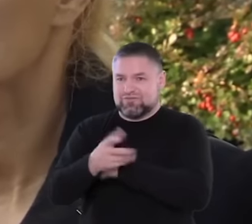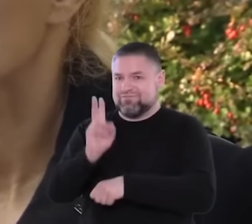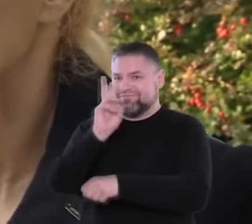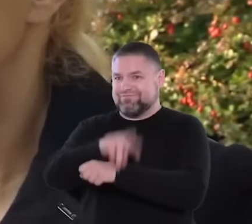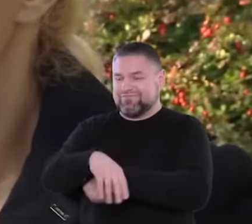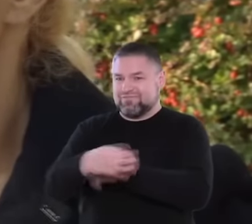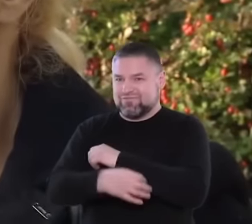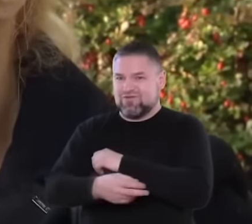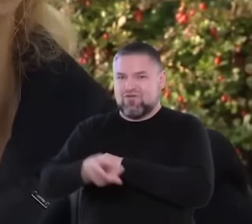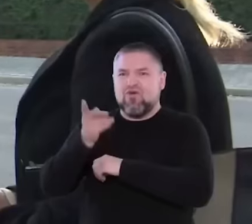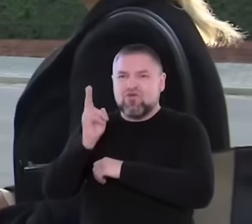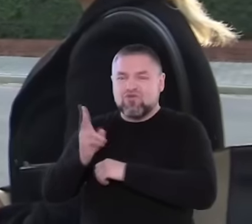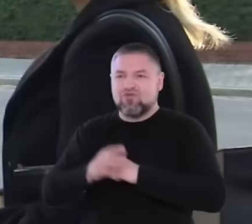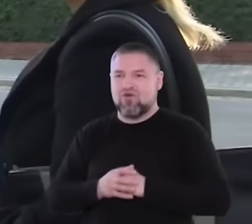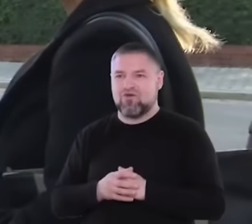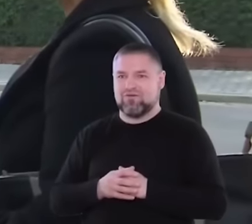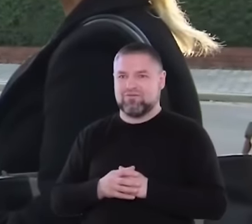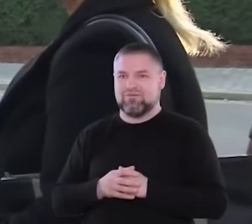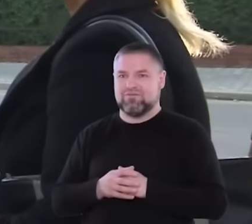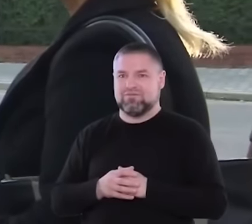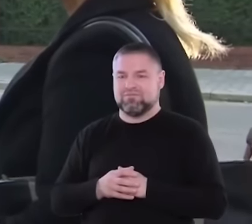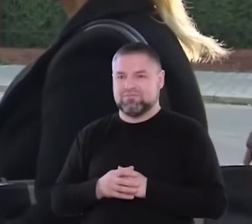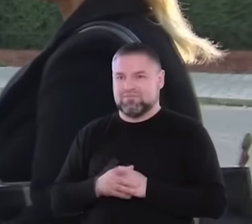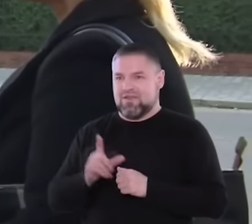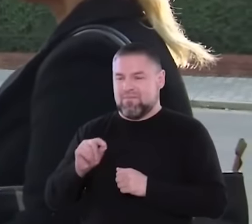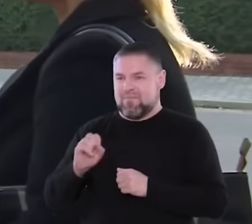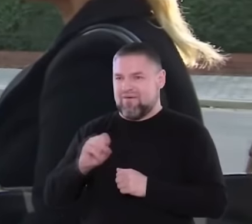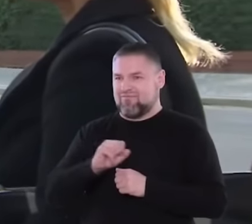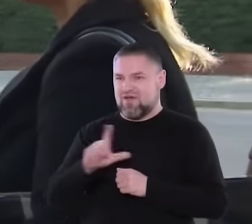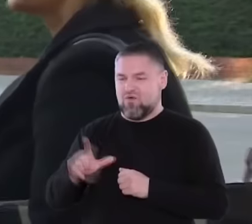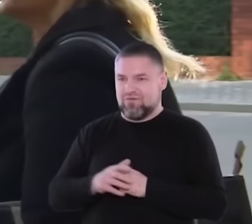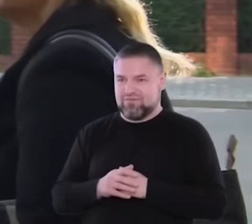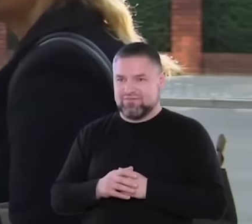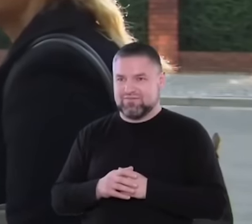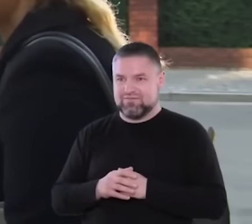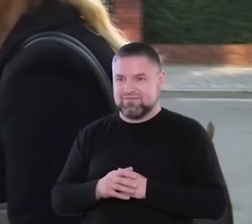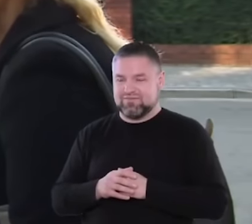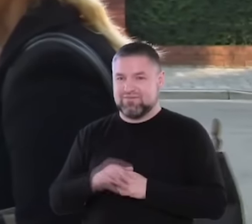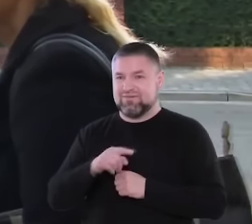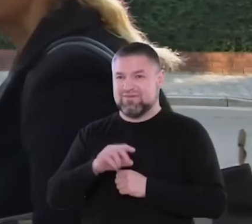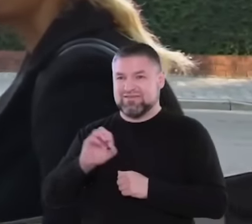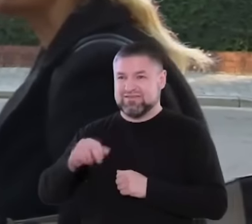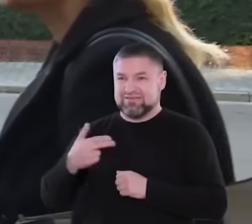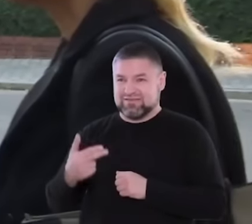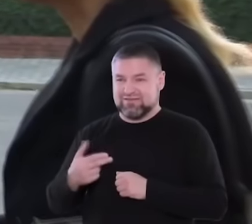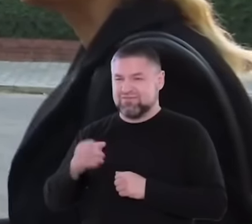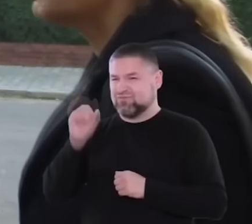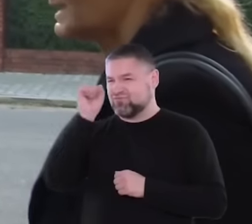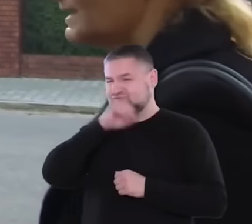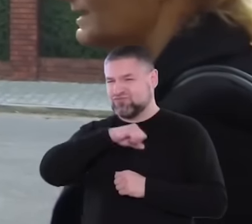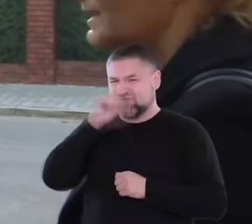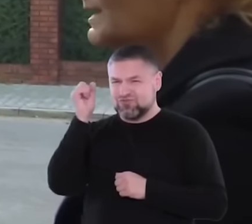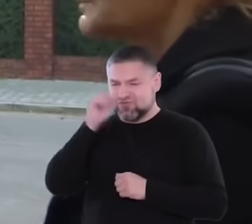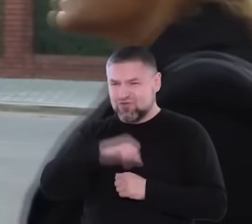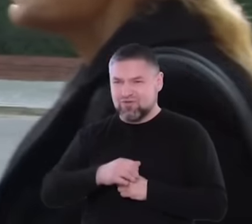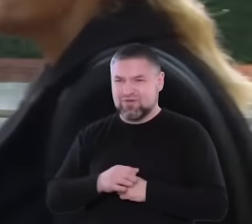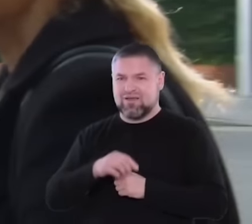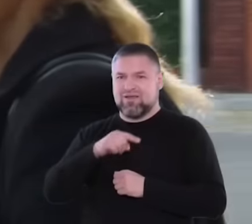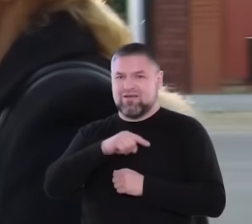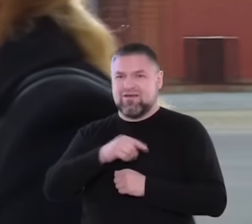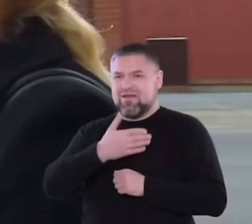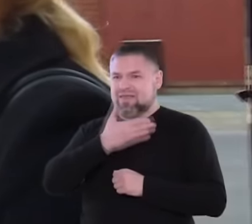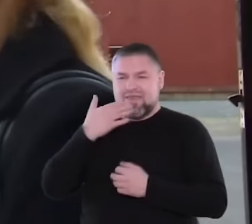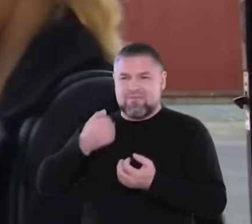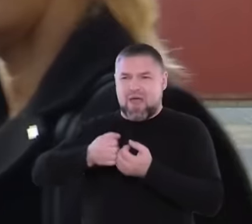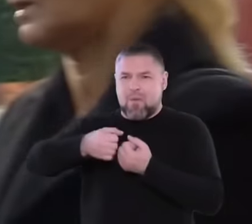wybiera. Kto? No jak to kto? No Paweł. Paweł? Co za bzdura. Przecież